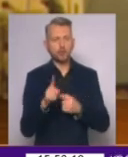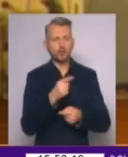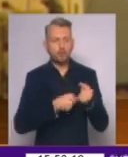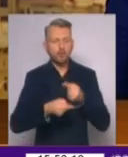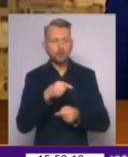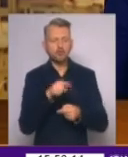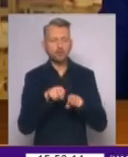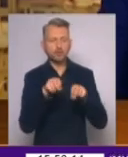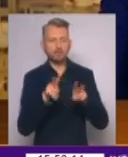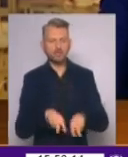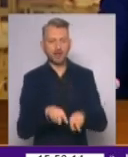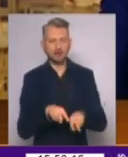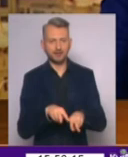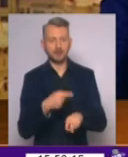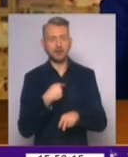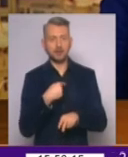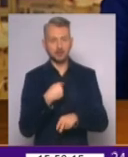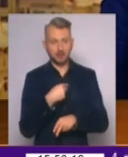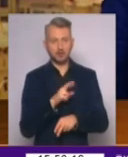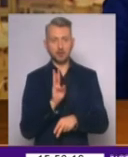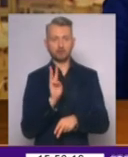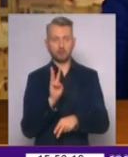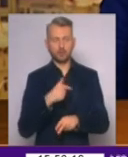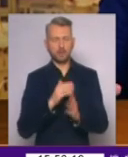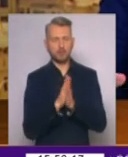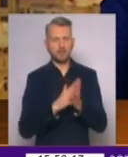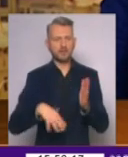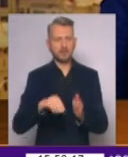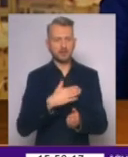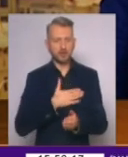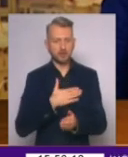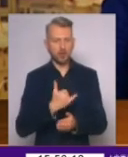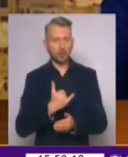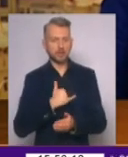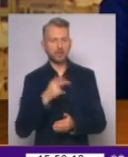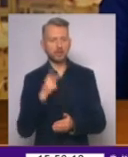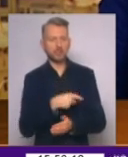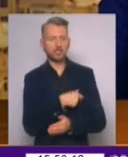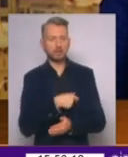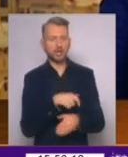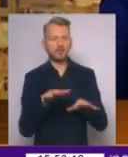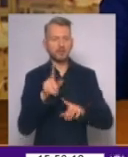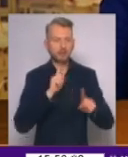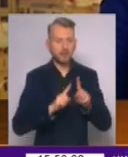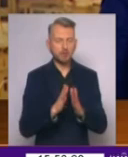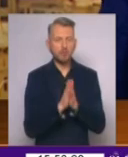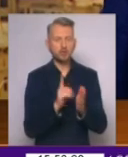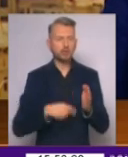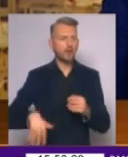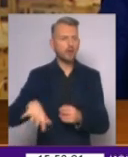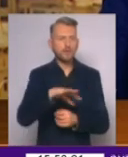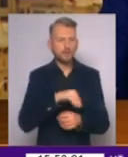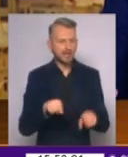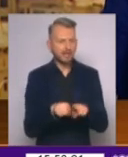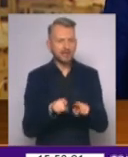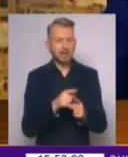цю спеціальність. Я, як свободівець, попросив всіх наших, а у нас 2000 депутатів місцевих рад, попросив всі, щоб вони такі